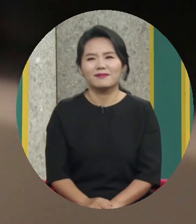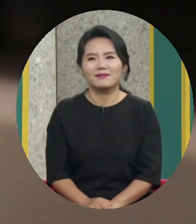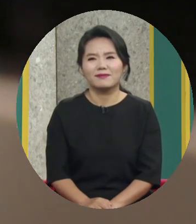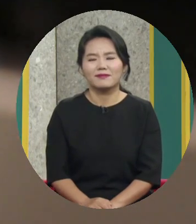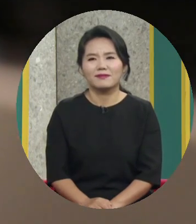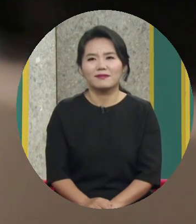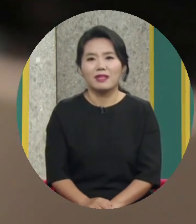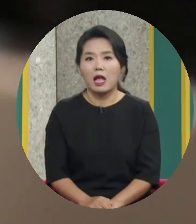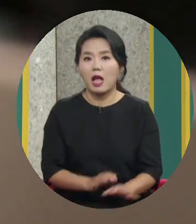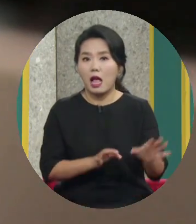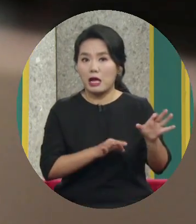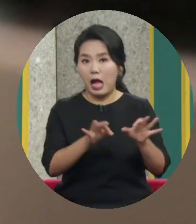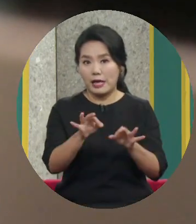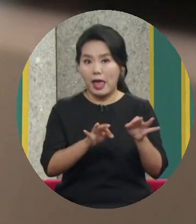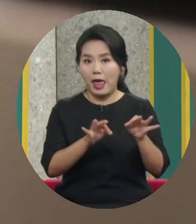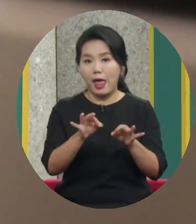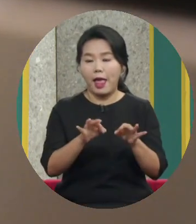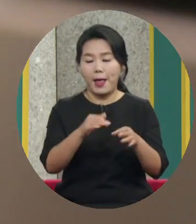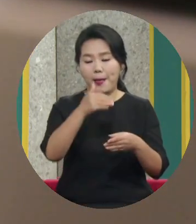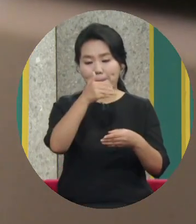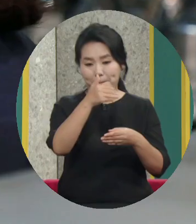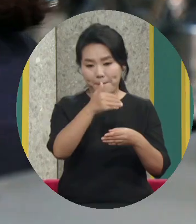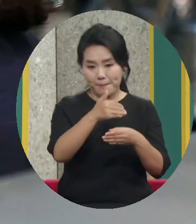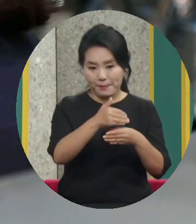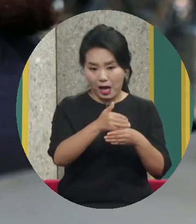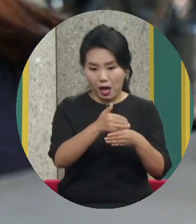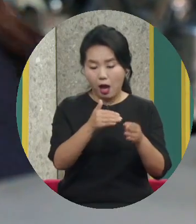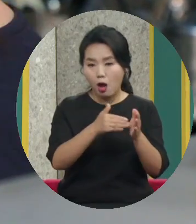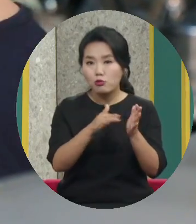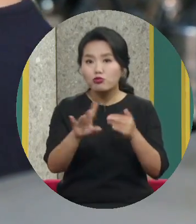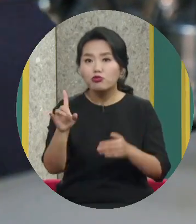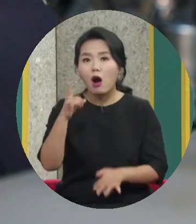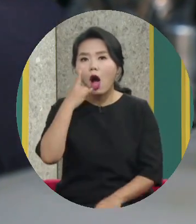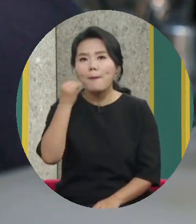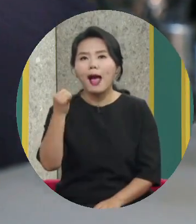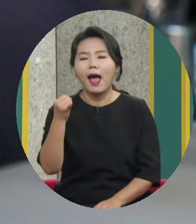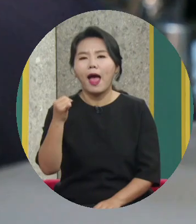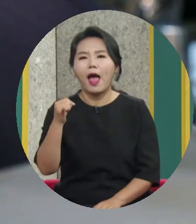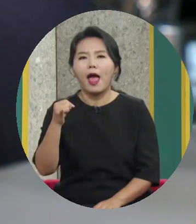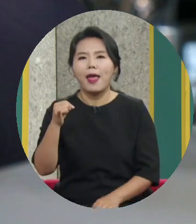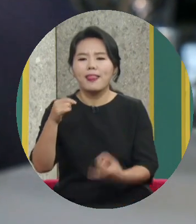가게를 닫고 나면 엄마는 효정이를 위해 간단한 수업을 준비하는데요.